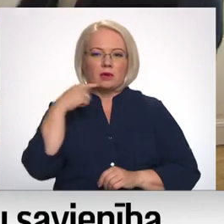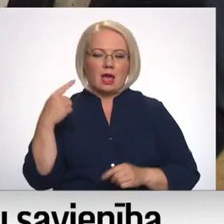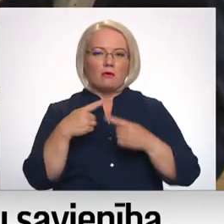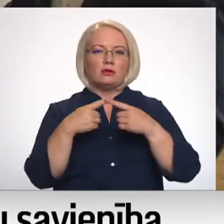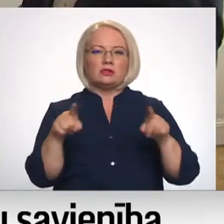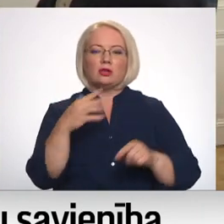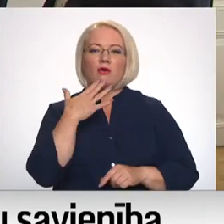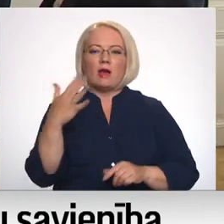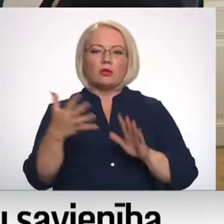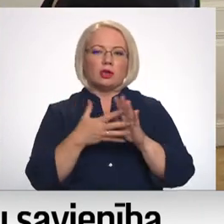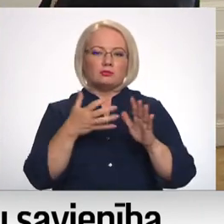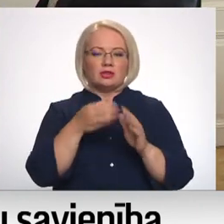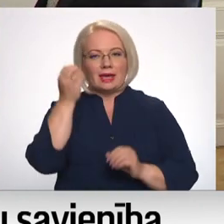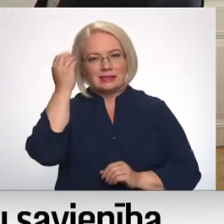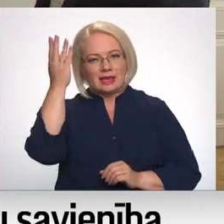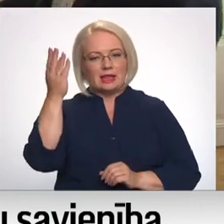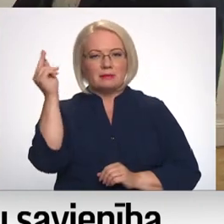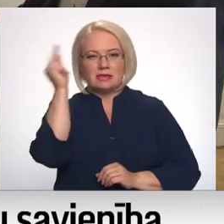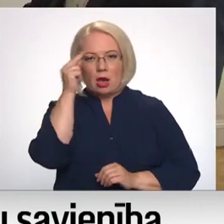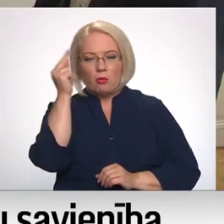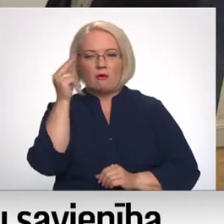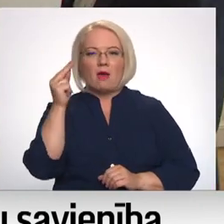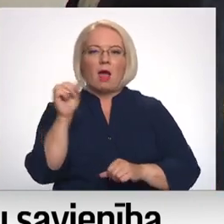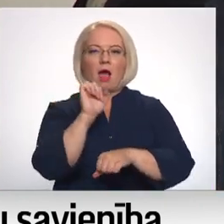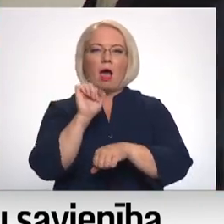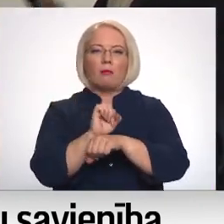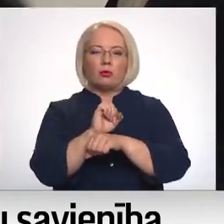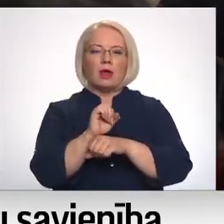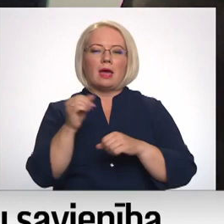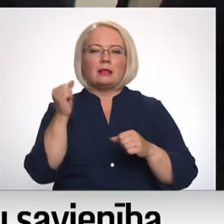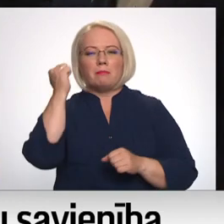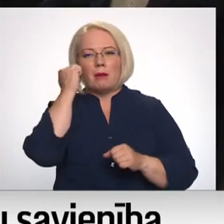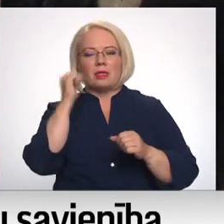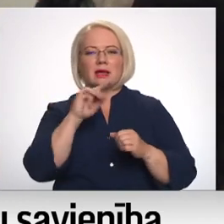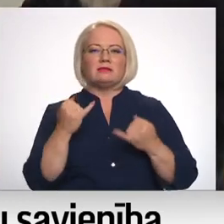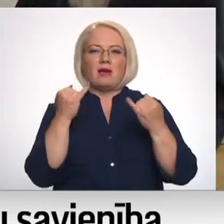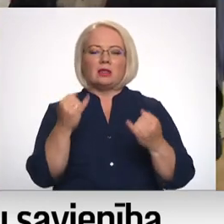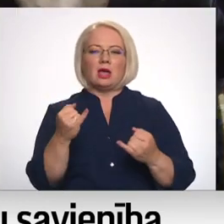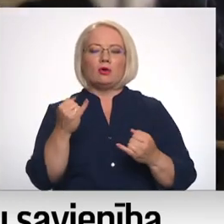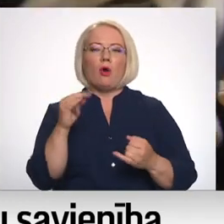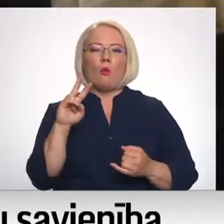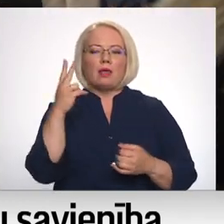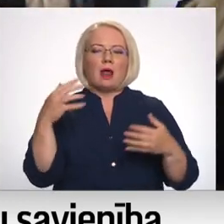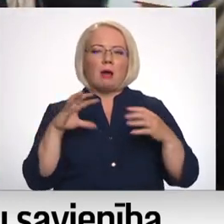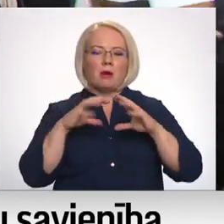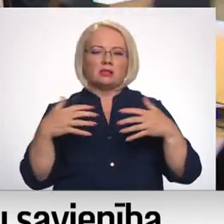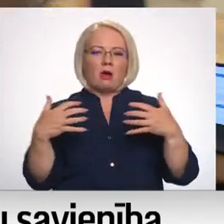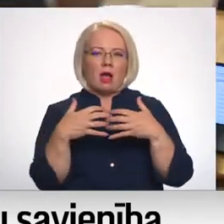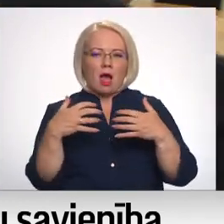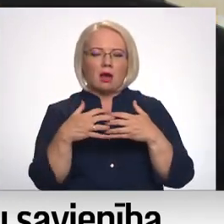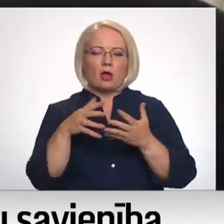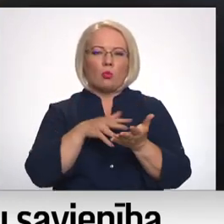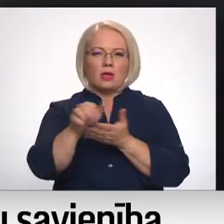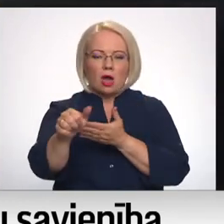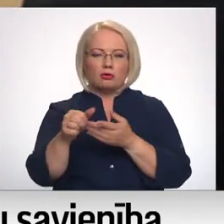valodu izmantošanu izglītības ieguvē, apturēt pieminekļu, kas veltītu otrā pasaules kara upuriem un karavīriem nojaukšanu, panākt ierobežojumu